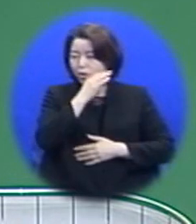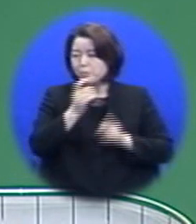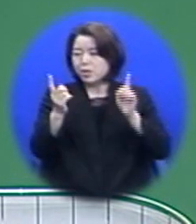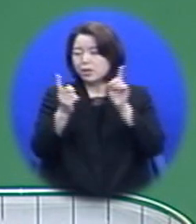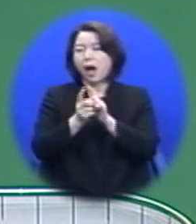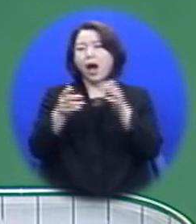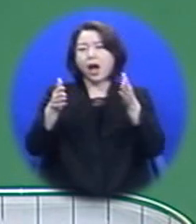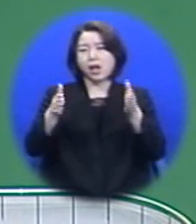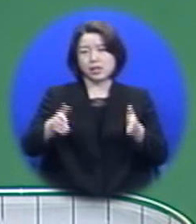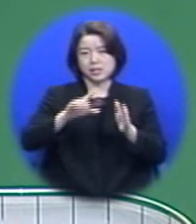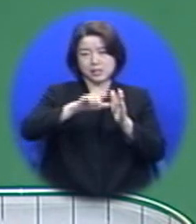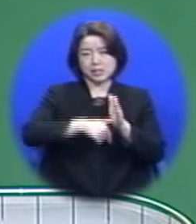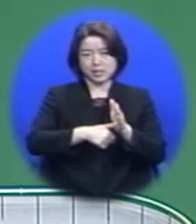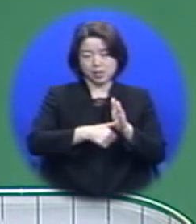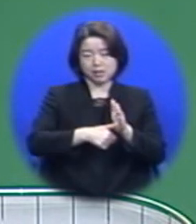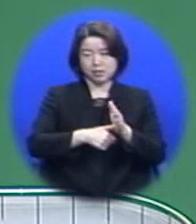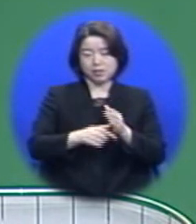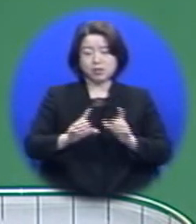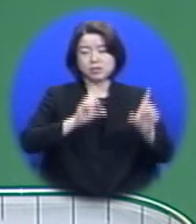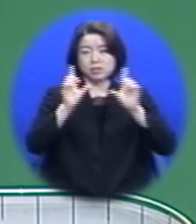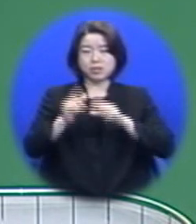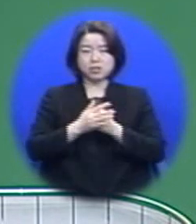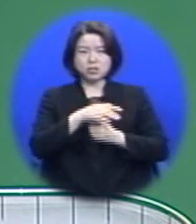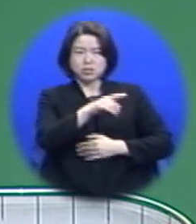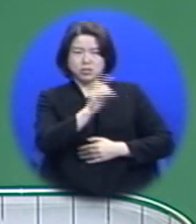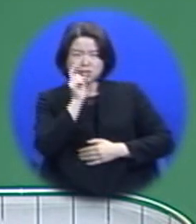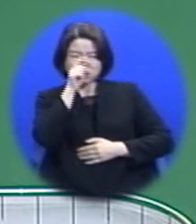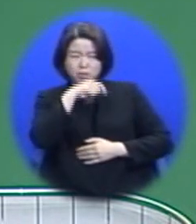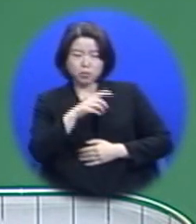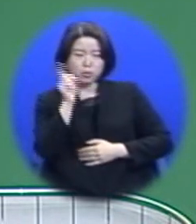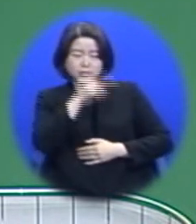모 저 더럽고 악한